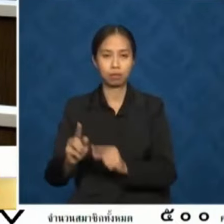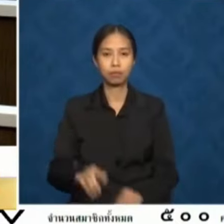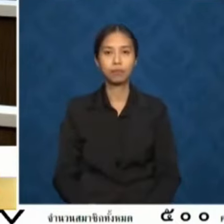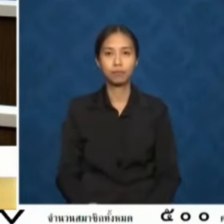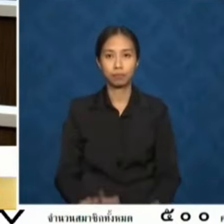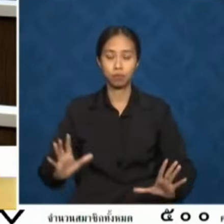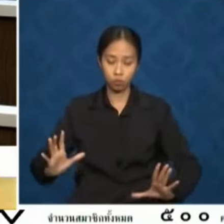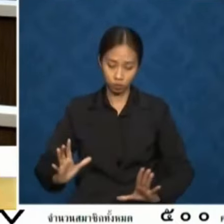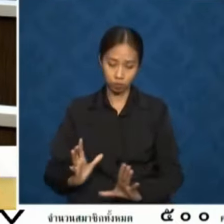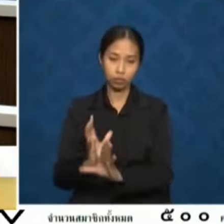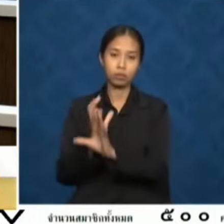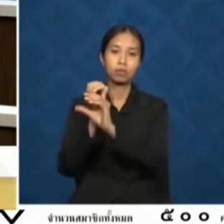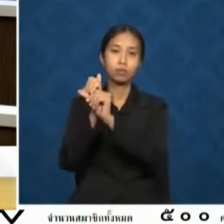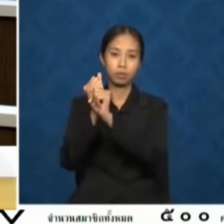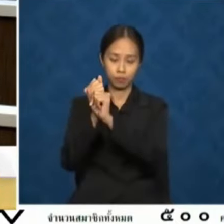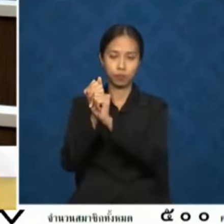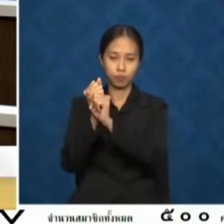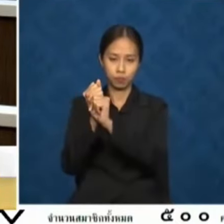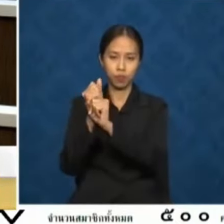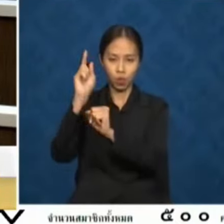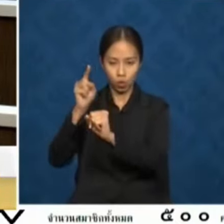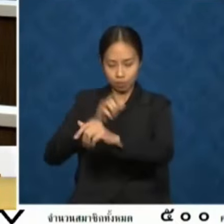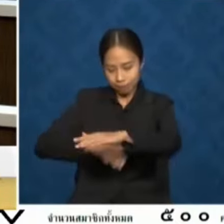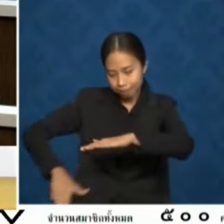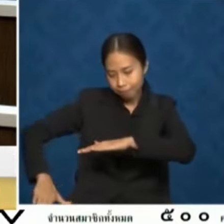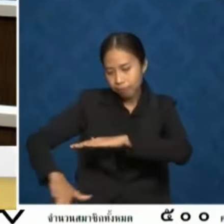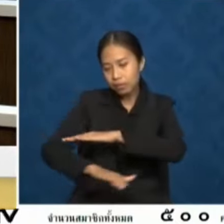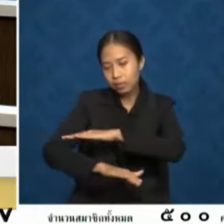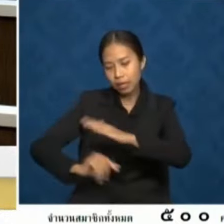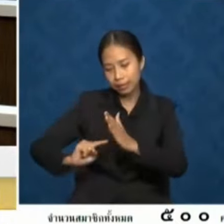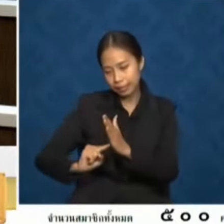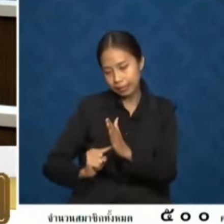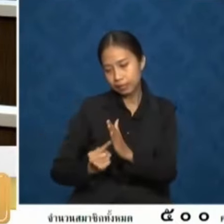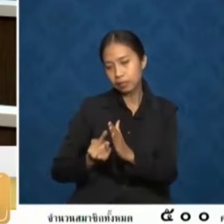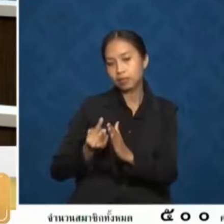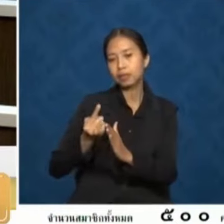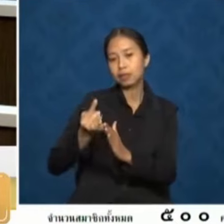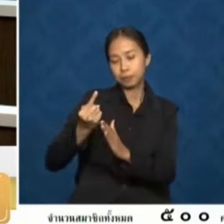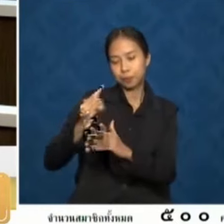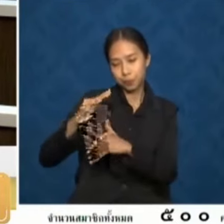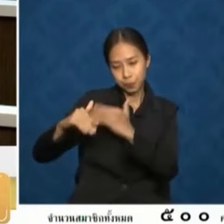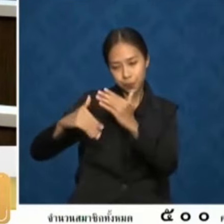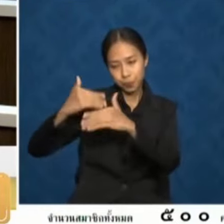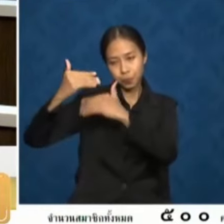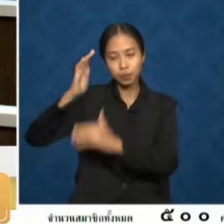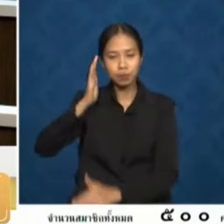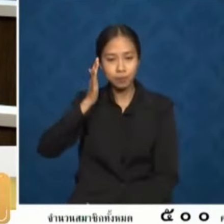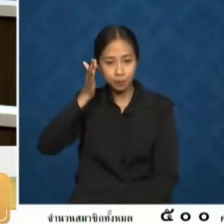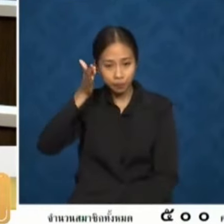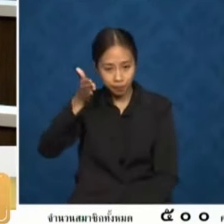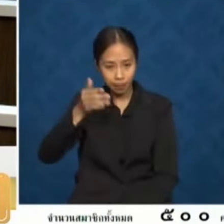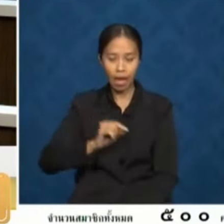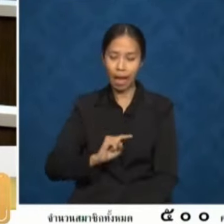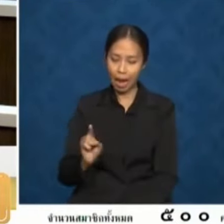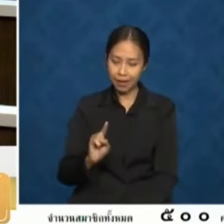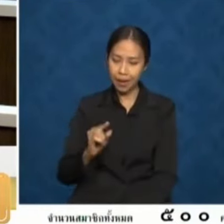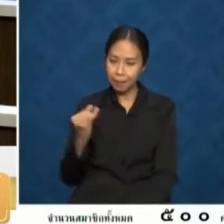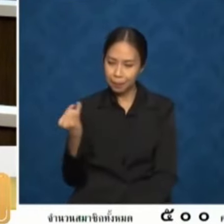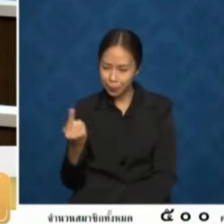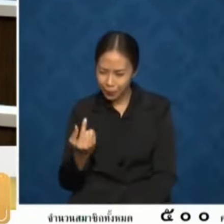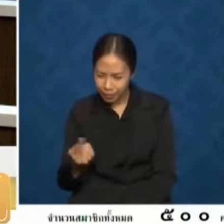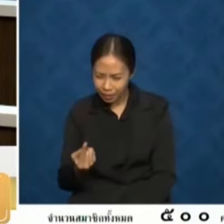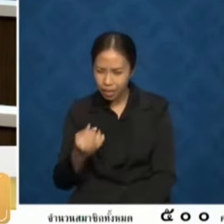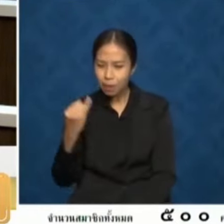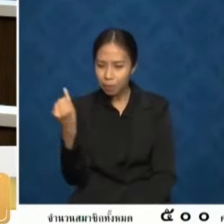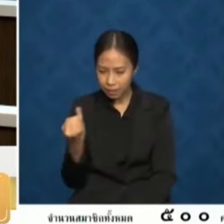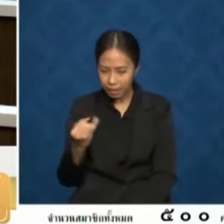ครับสร้างที่ฐานรากเพื่อความยั่งยืนในอนาคตจำแนกให้ได้ครับนิ้วไหนร้ายตัดนิ้วนั้นตำร